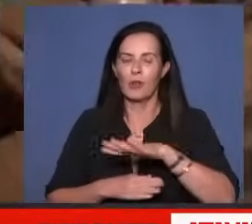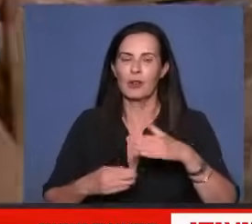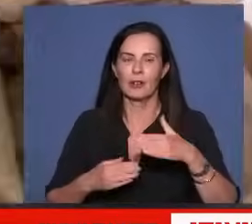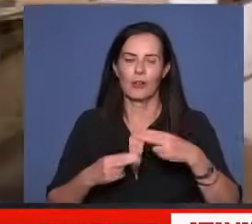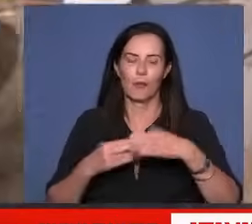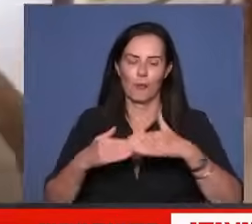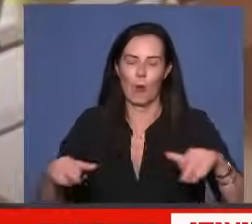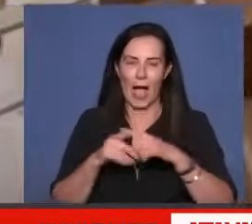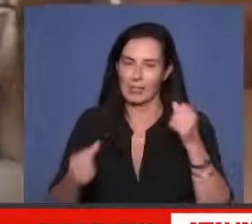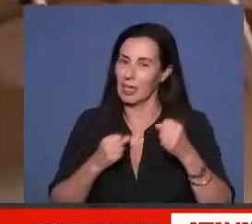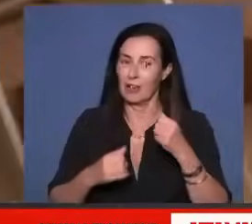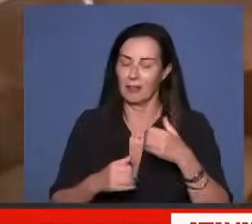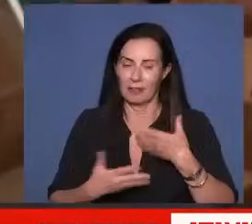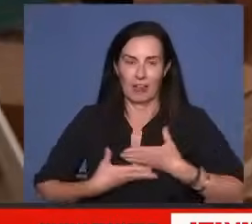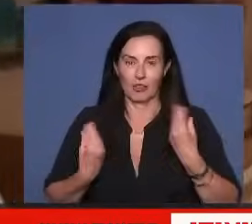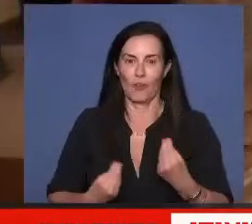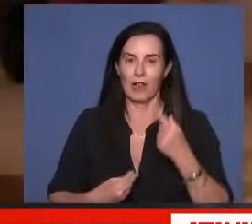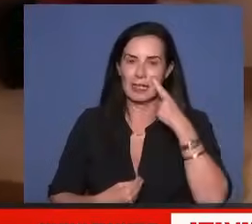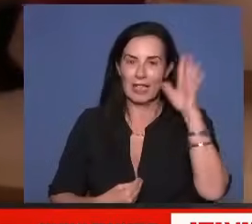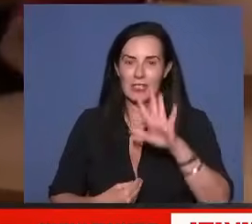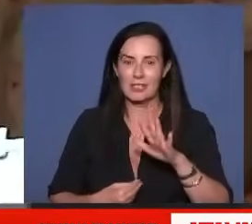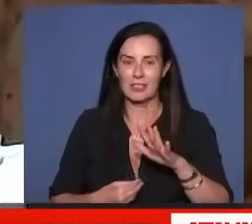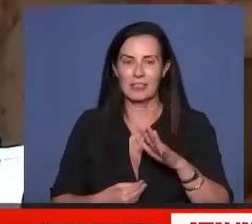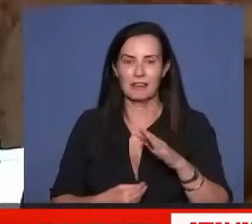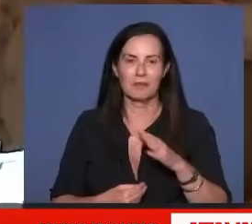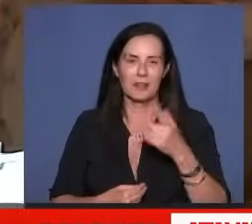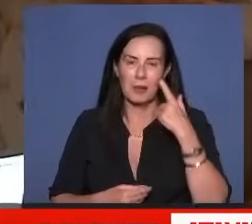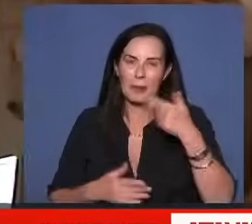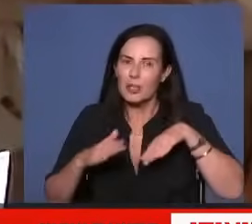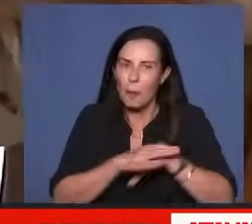האמת שהסרט הרע שלי שזה יעיף אותם איזה מנהרה ו...